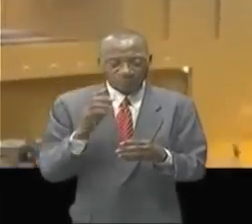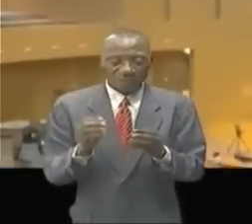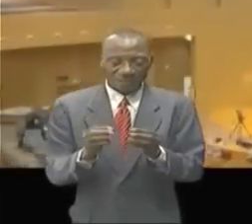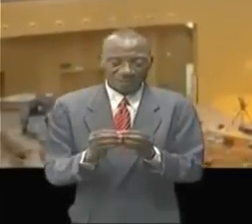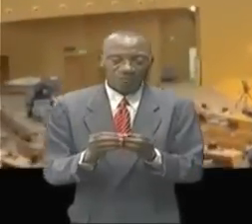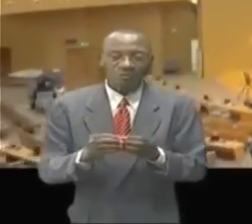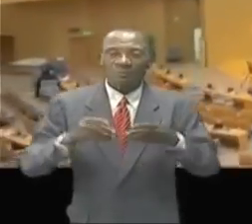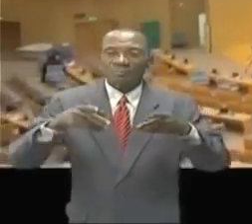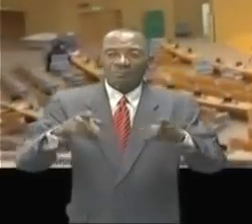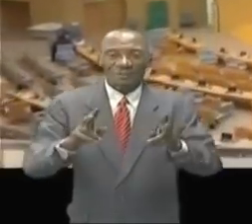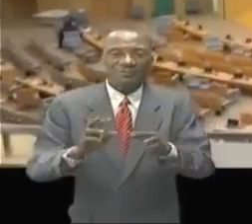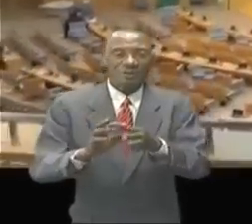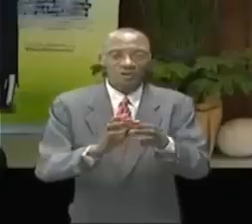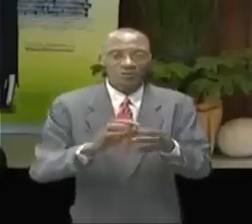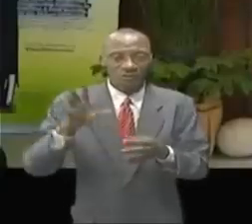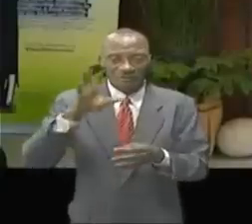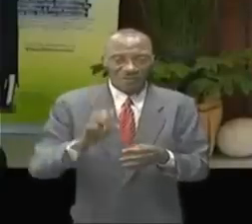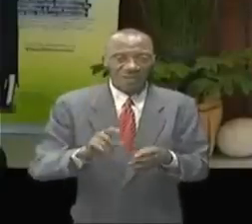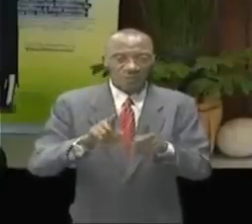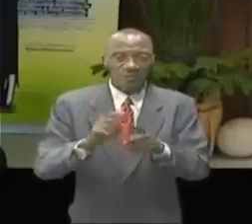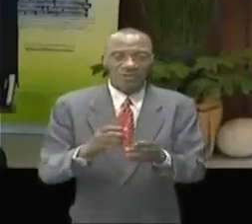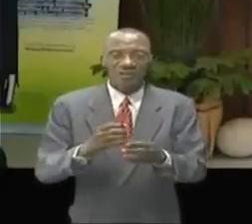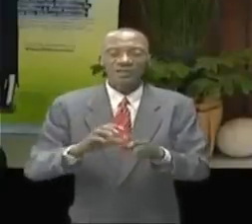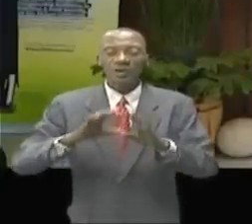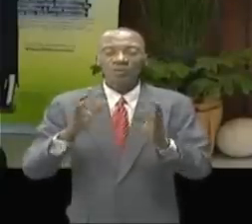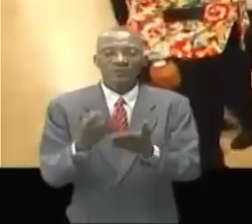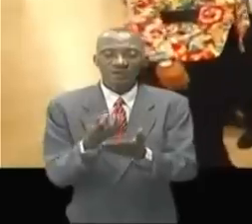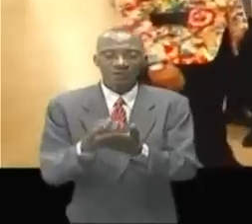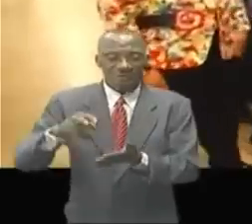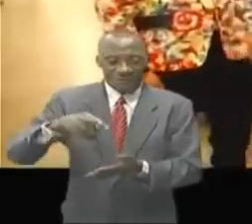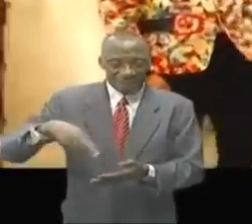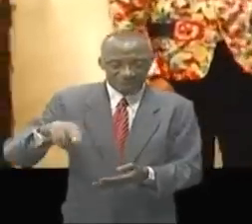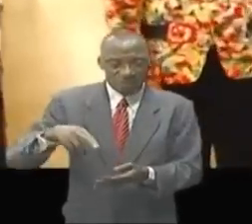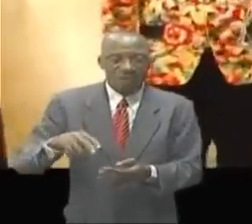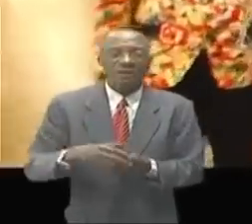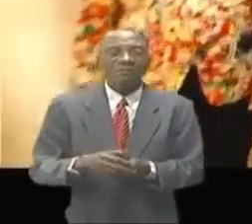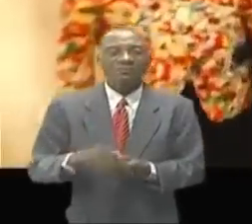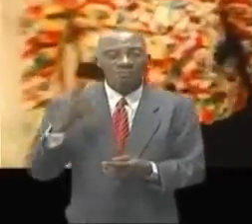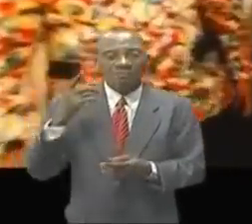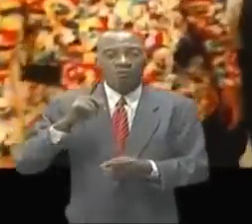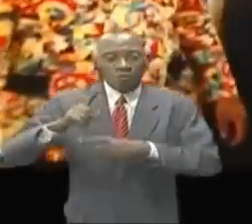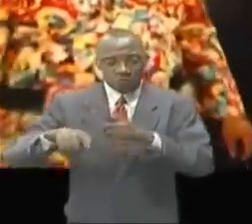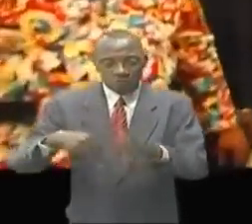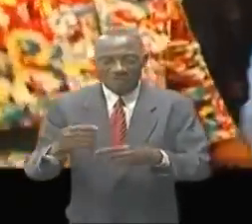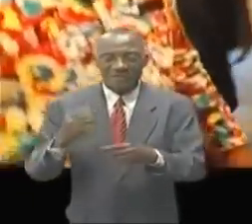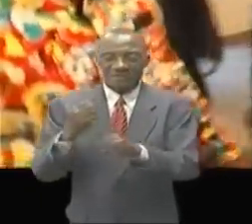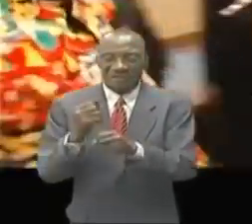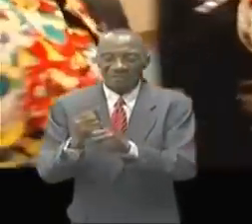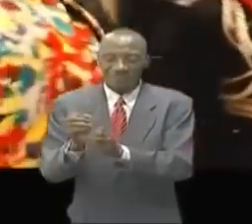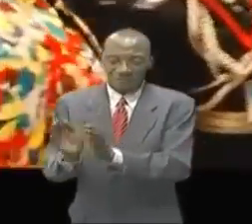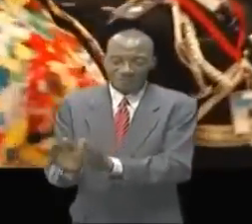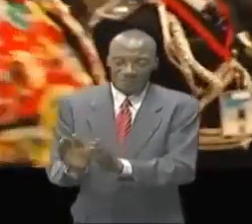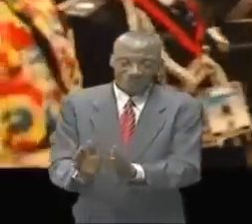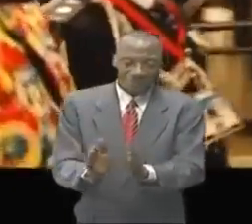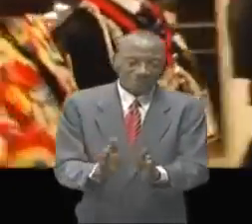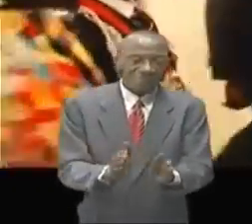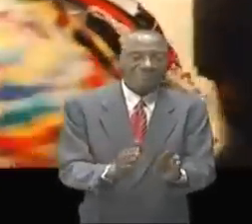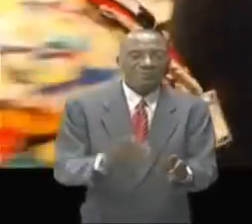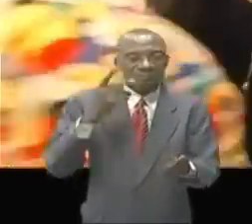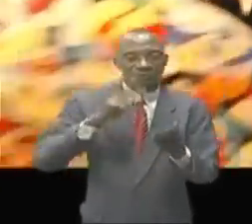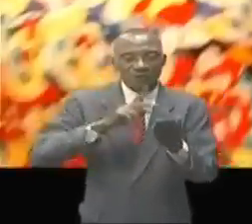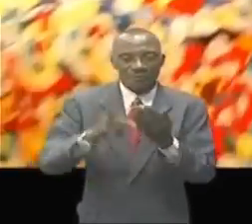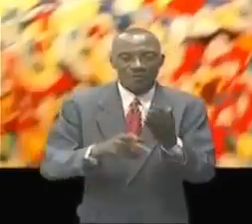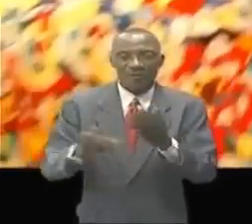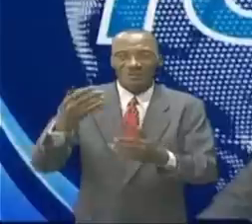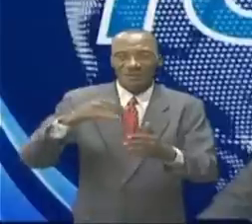permettant à l'Union africaine et à ses communautés économiques régionales d'aligner leurs travaux et de coordonner la mise en œuvre du programme